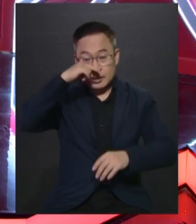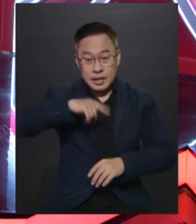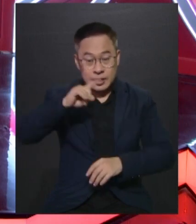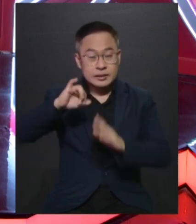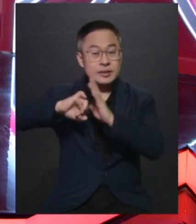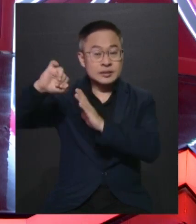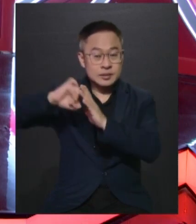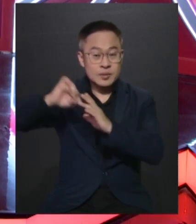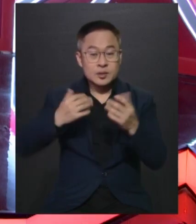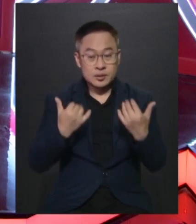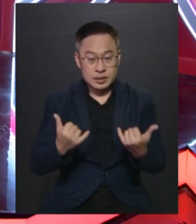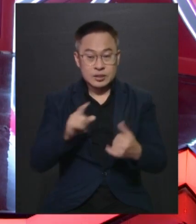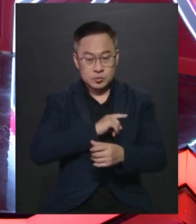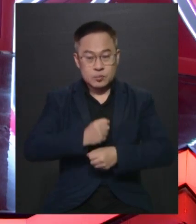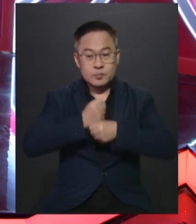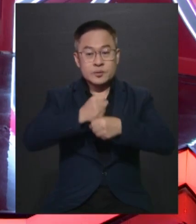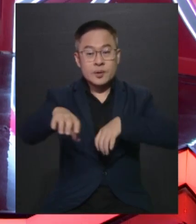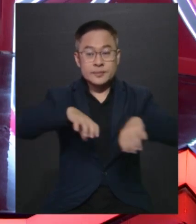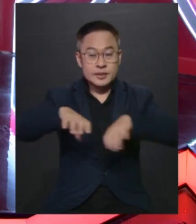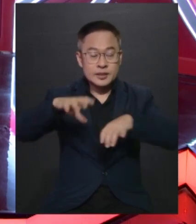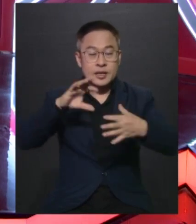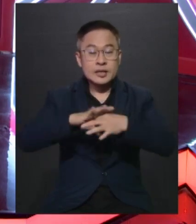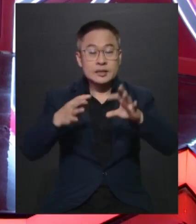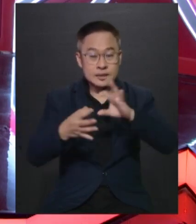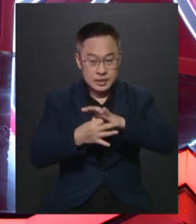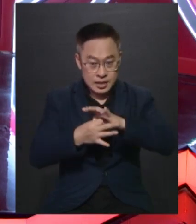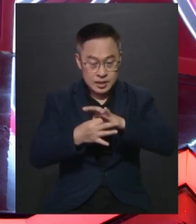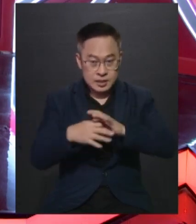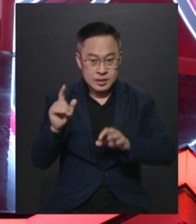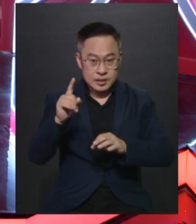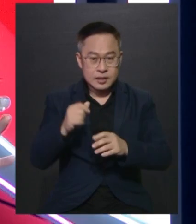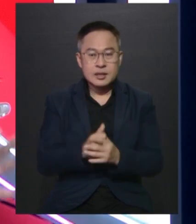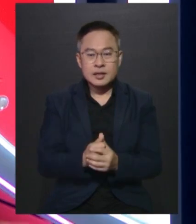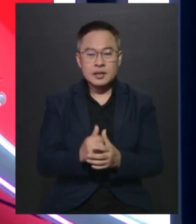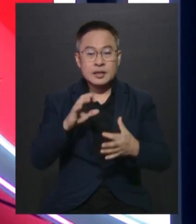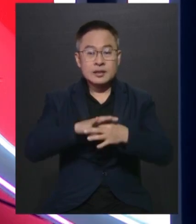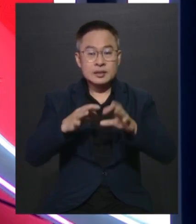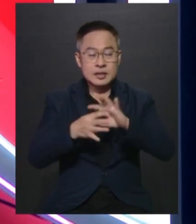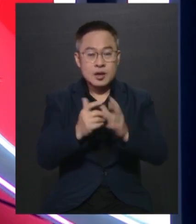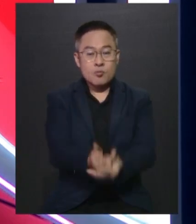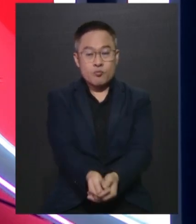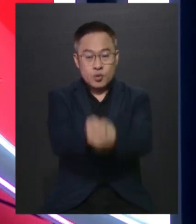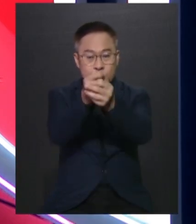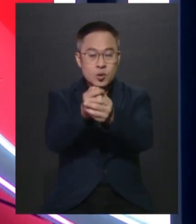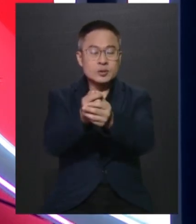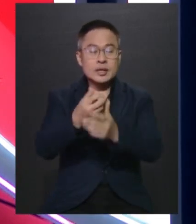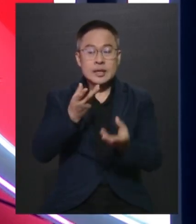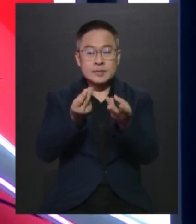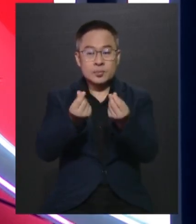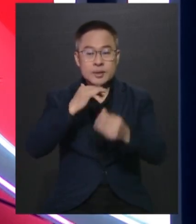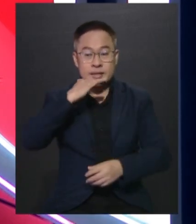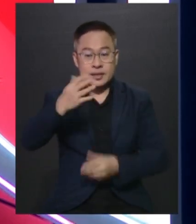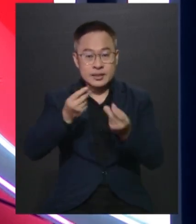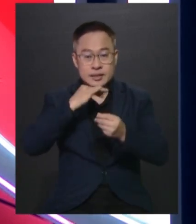จังหวัดเชียงใหม่นะตอนนี้ก็เตรียมความพร้อมเต็มที่แล้วนะคะกับการที่จะเป็นเจ้าภาพการจัดการแข่งขันวอลเลย์บอลชายหาดอาชี